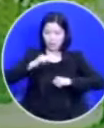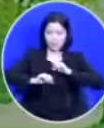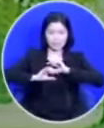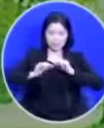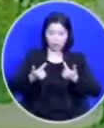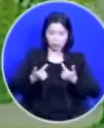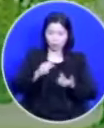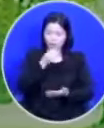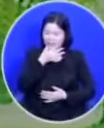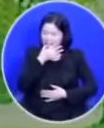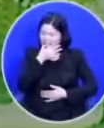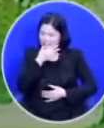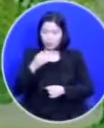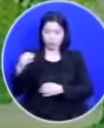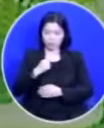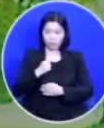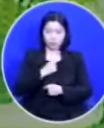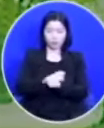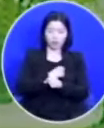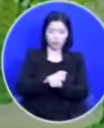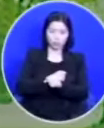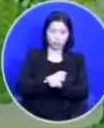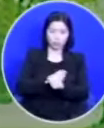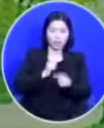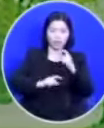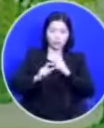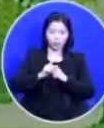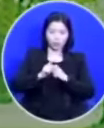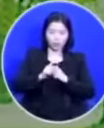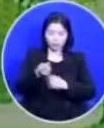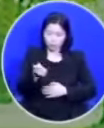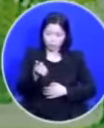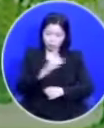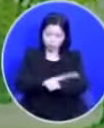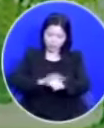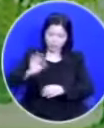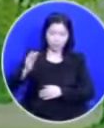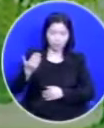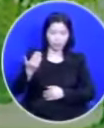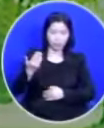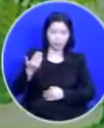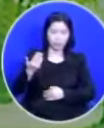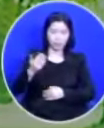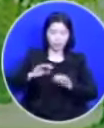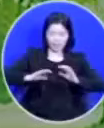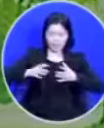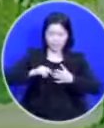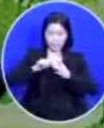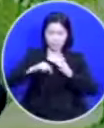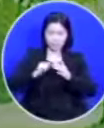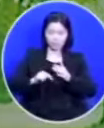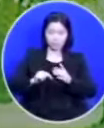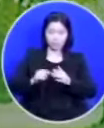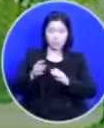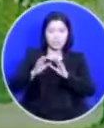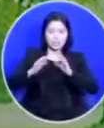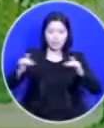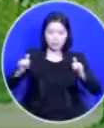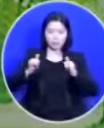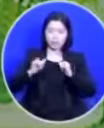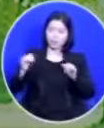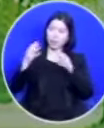욕심으로 하고 그래서 조금 더 잘 된거 세상에서는 사람들이 다 우러러보고